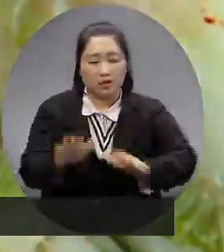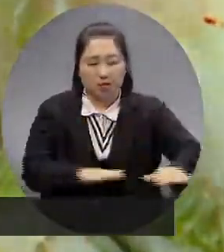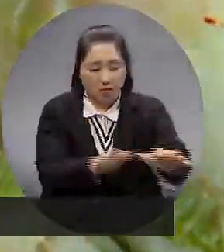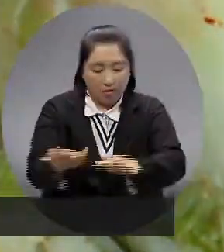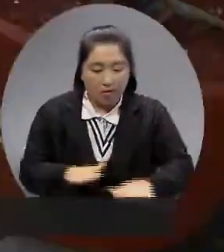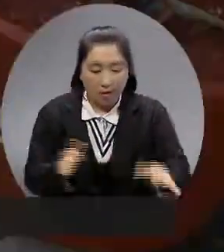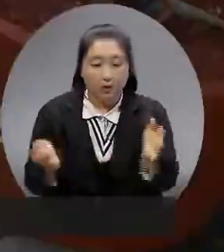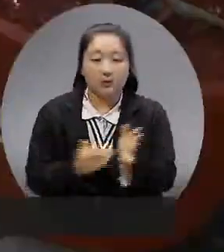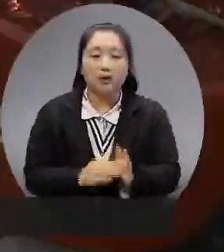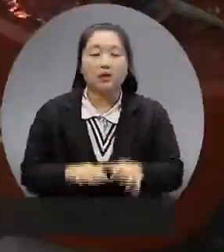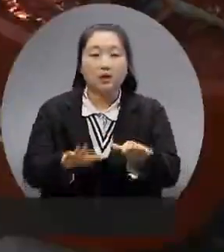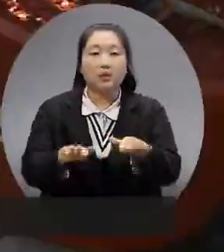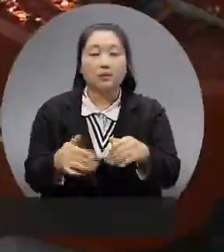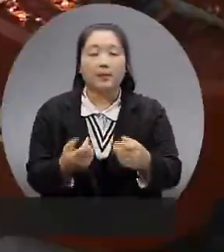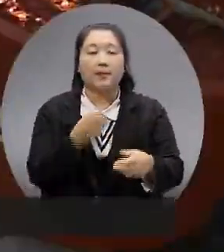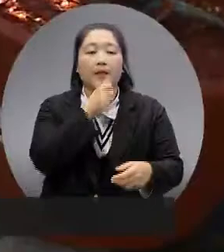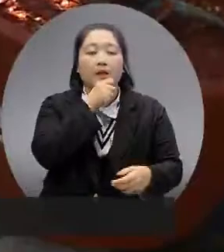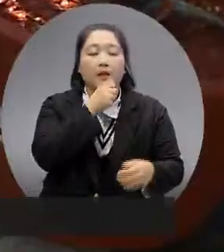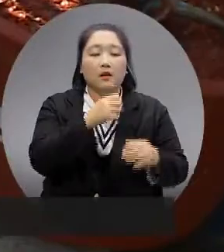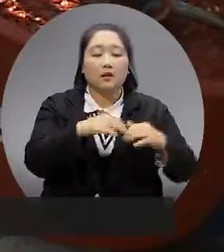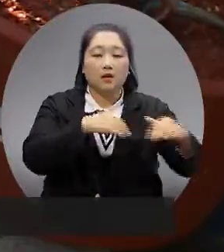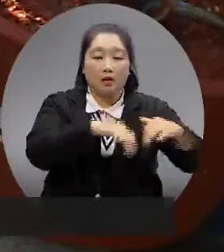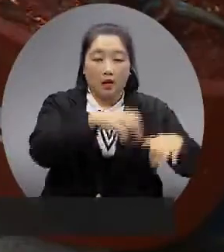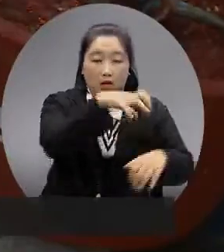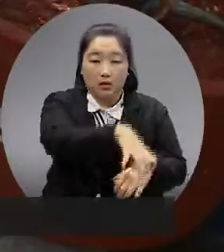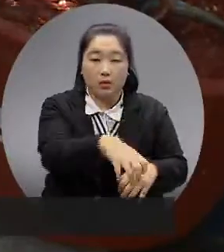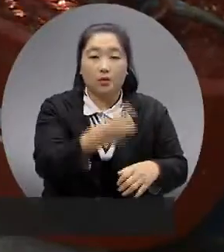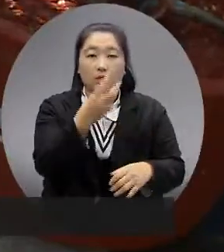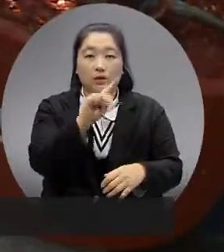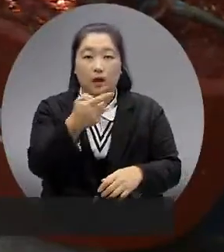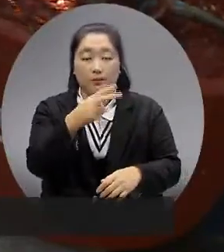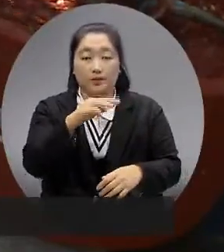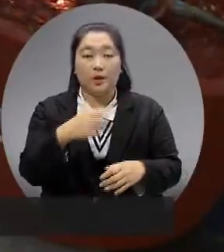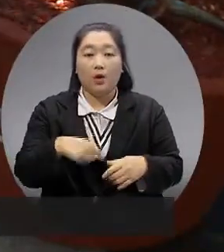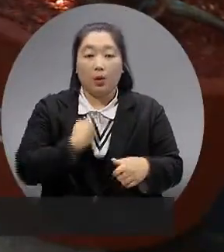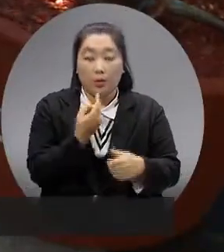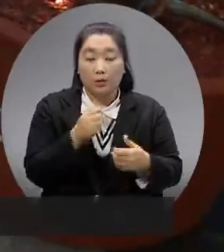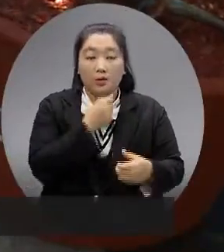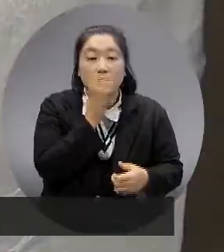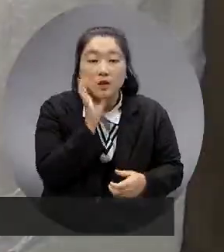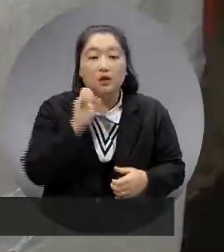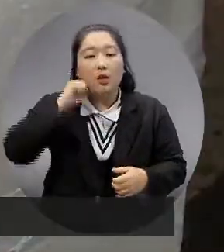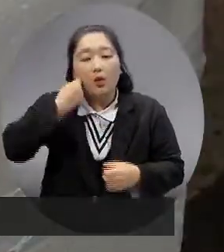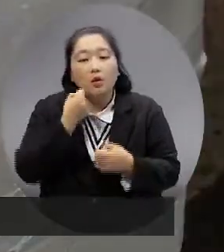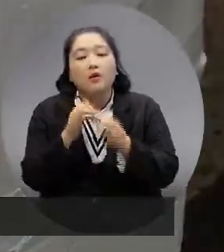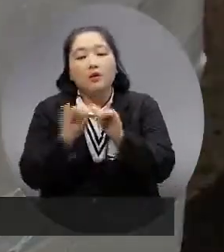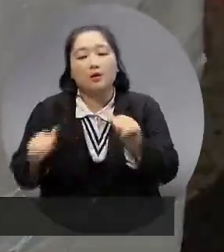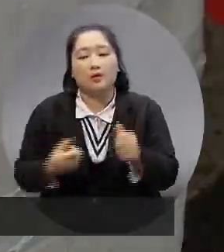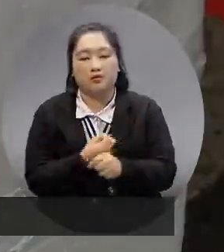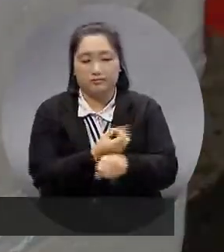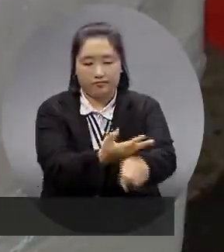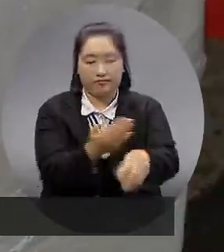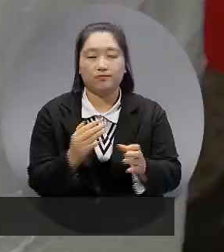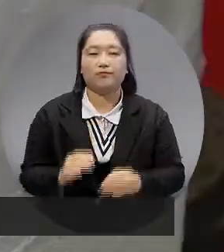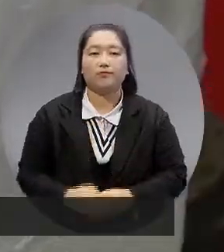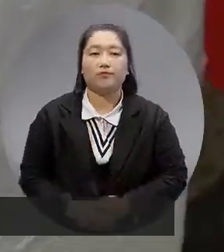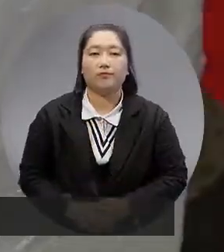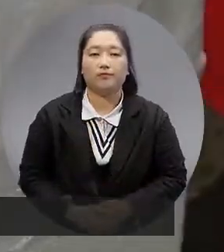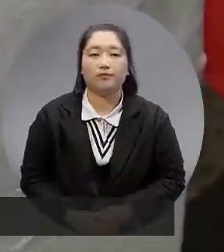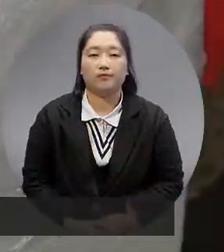이번에 담근 김치는 성안동과 탑대성동 지역의 홀몸 노인과 어려운 이웃들에게 전달됩니다.